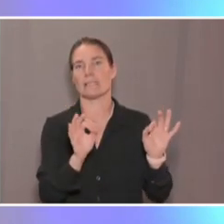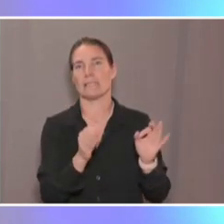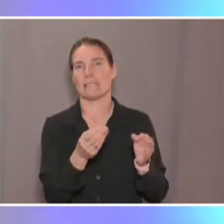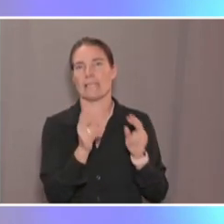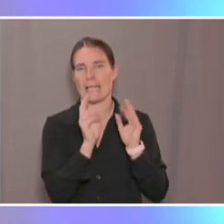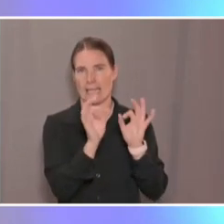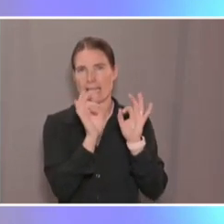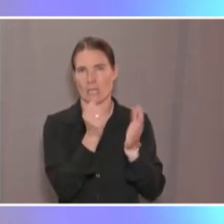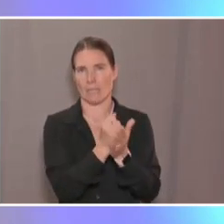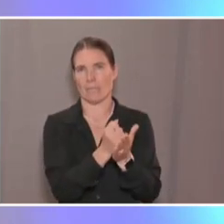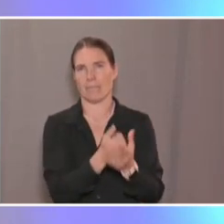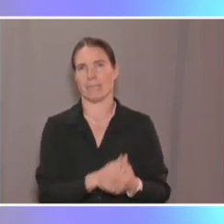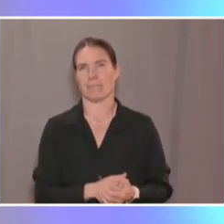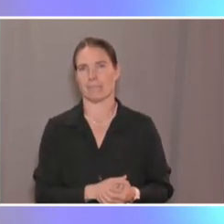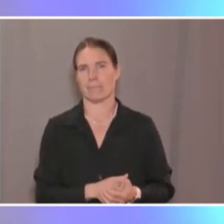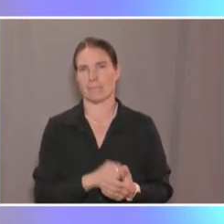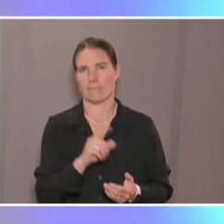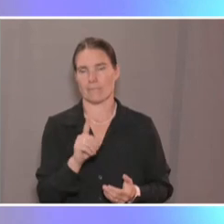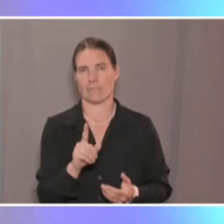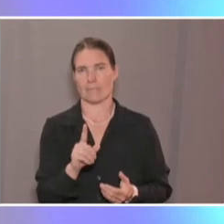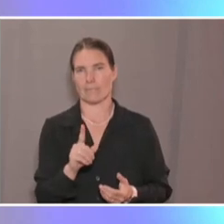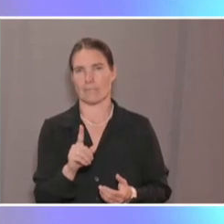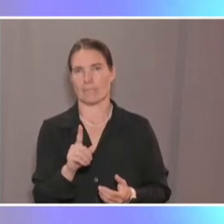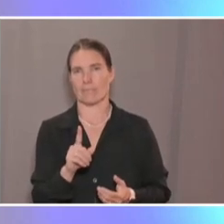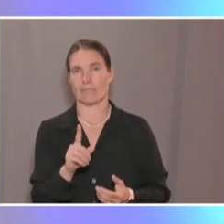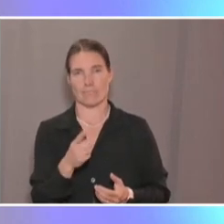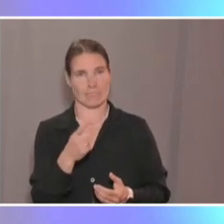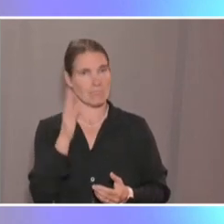und zügigere Stellenbesetzung beim Lehrpersonal. Hört, hört.